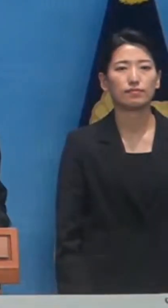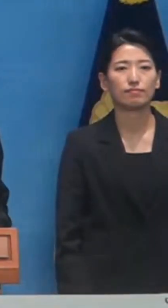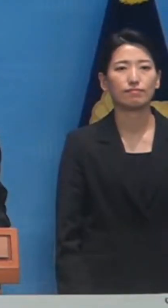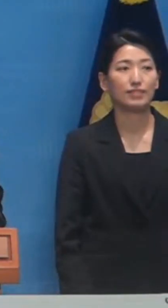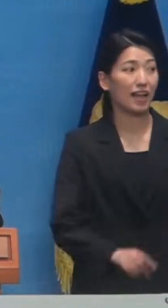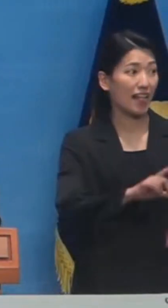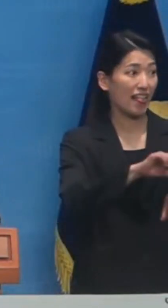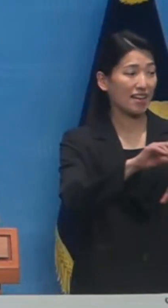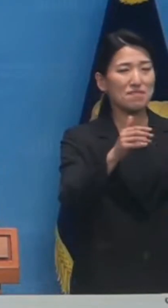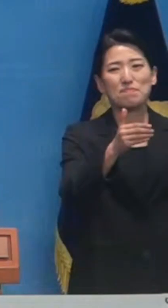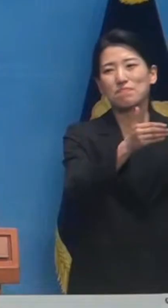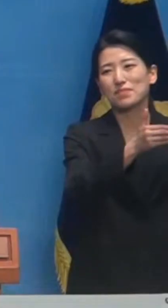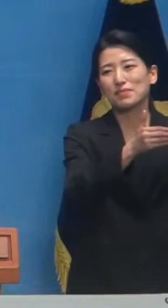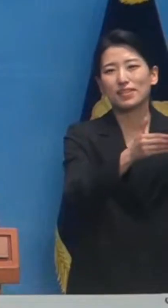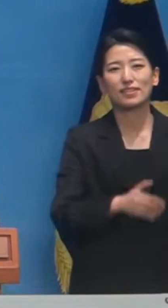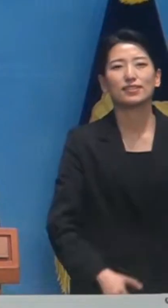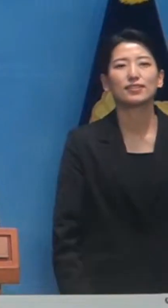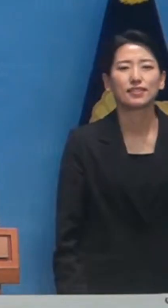시간이 됐네요.